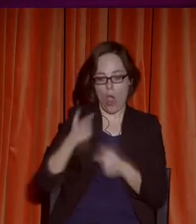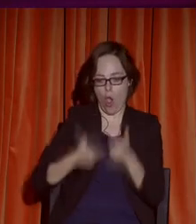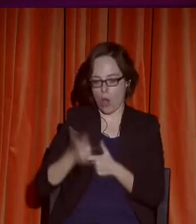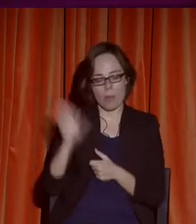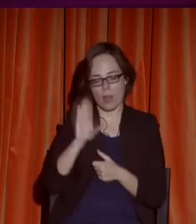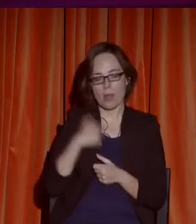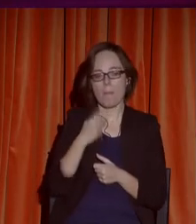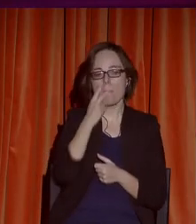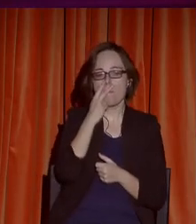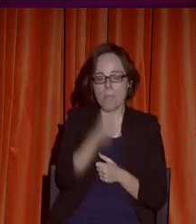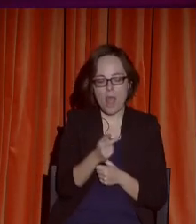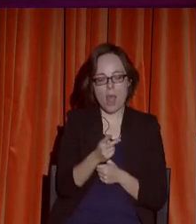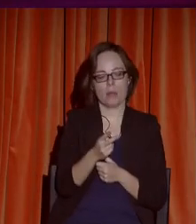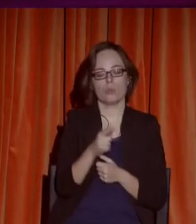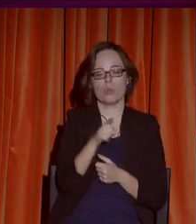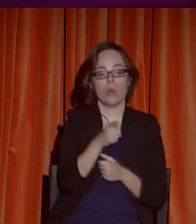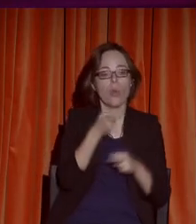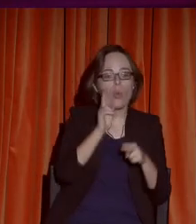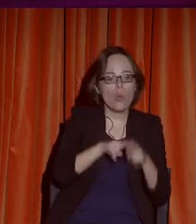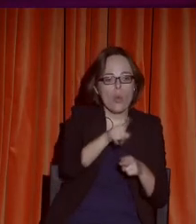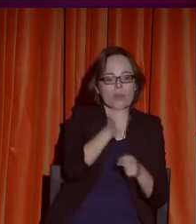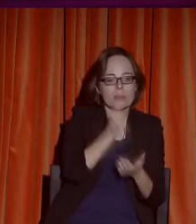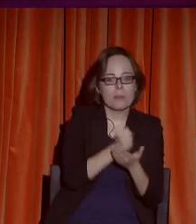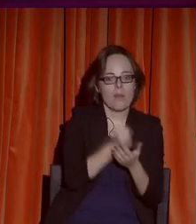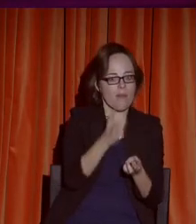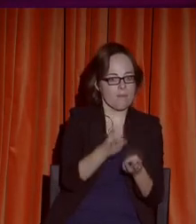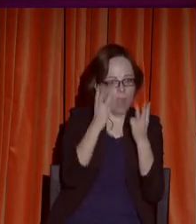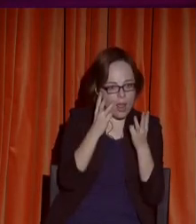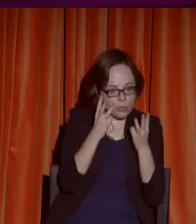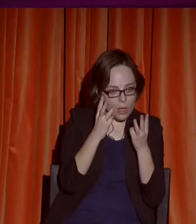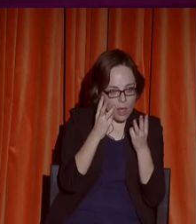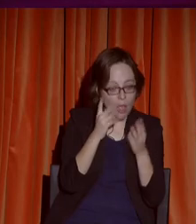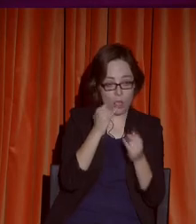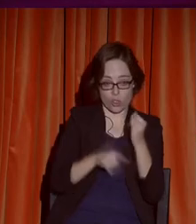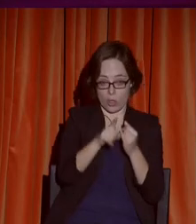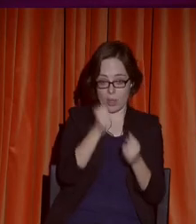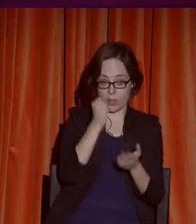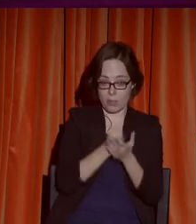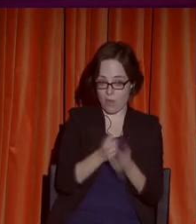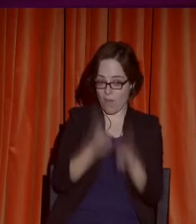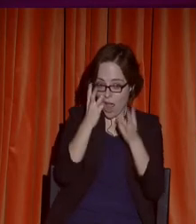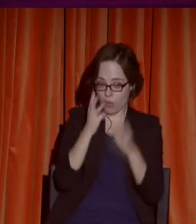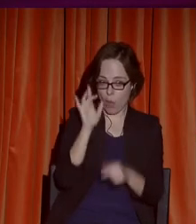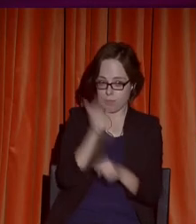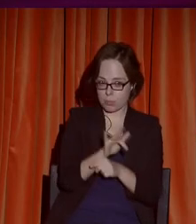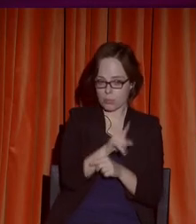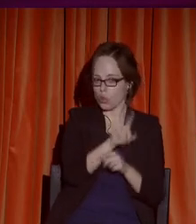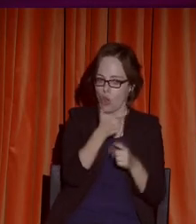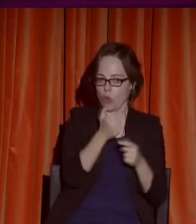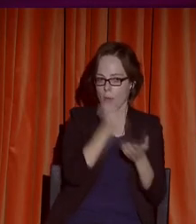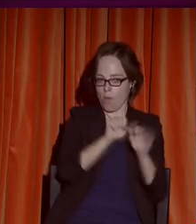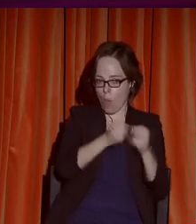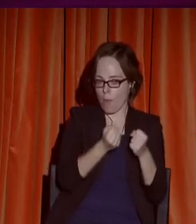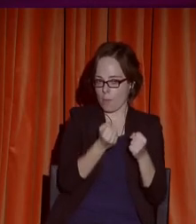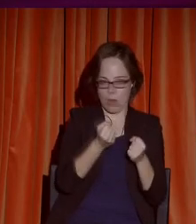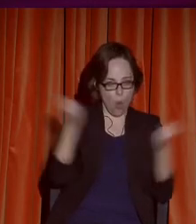bierzemy pod uwagę zagadnienie, które jest stawiane Trybunałowi w skardze. Im bardziej istotny zarzut naruszenia, tym sprawa jakby znajduje się w